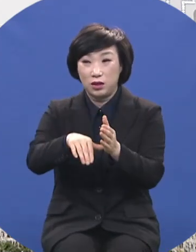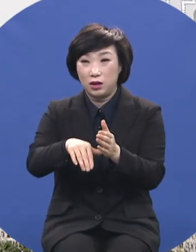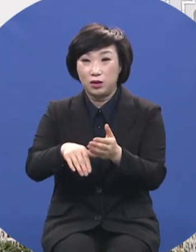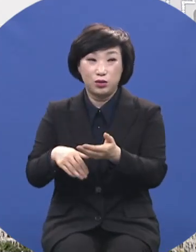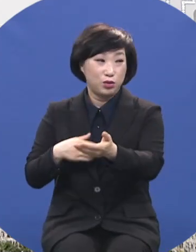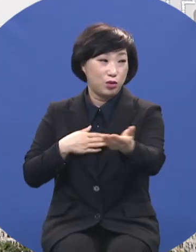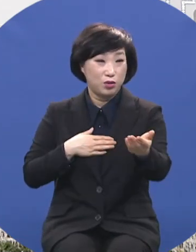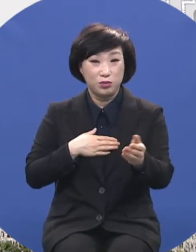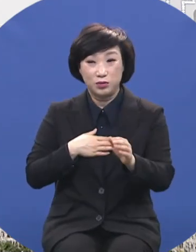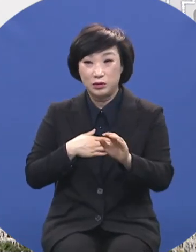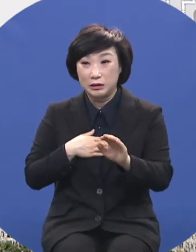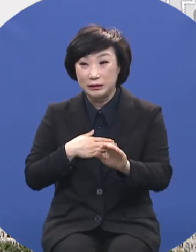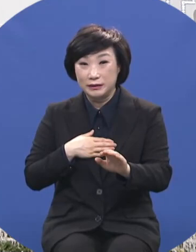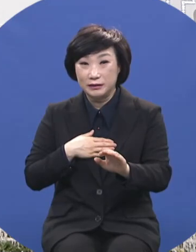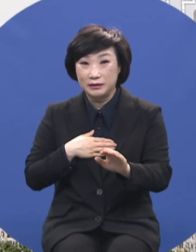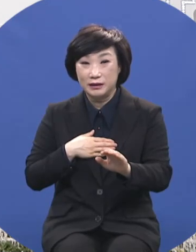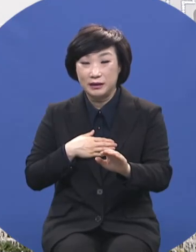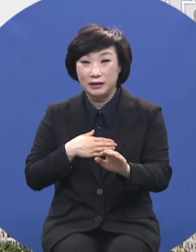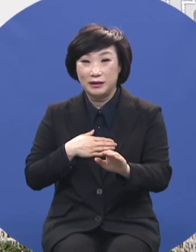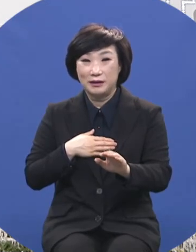근데 여러분은